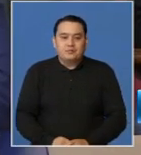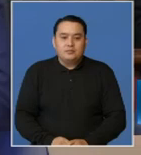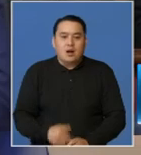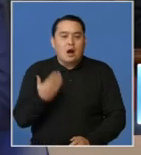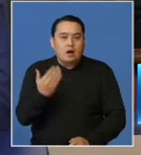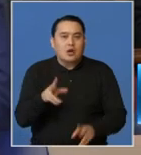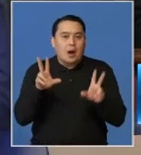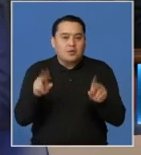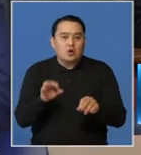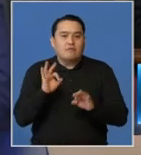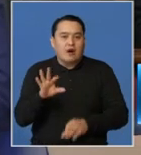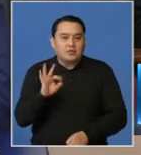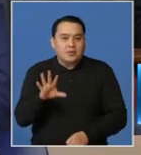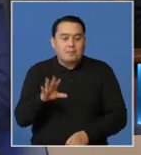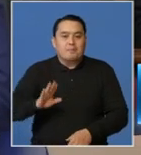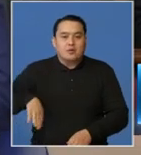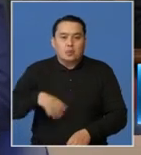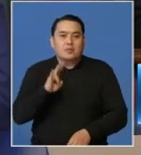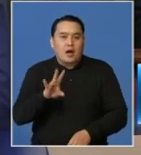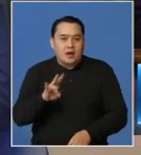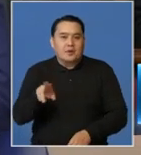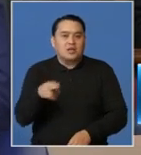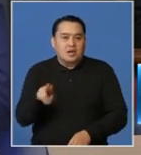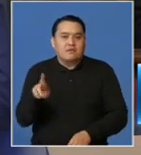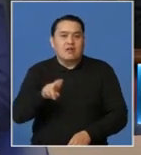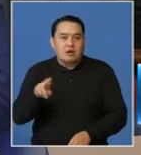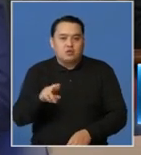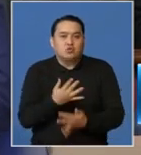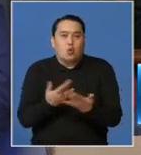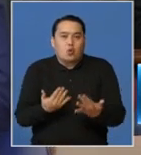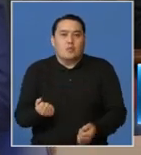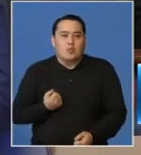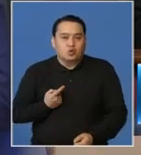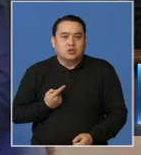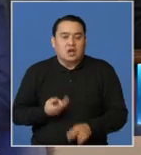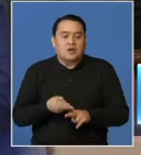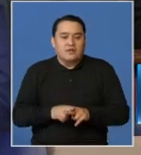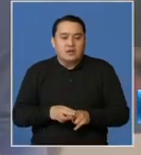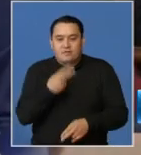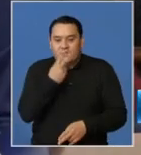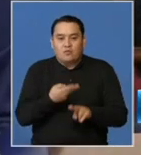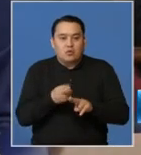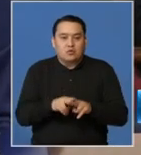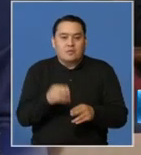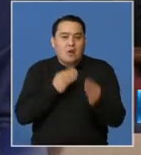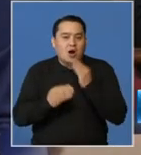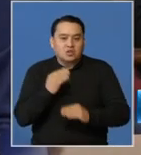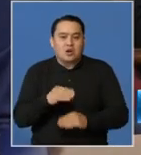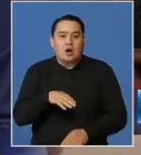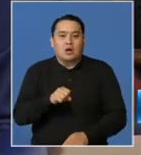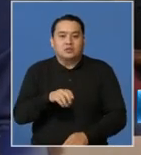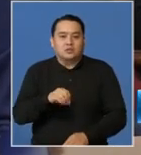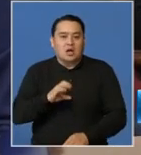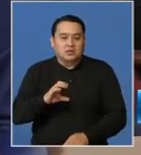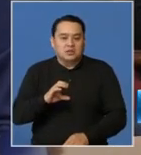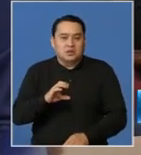Они обещали еще в октябре, потом сказали ноябрь, декабрь, январь. Сколько уже можно ждать? Я в жизни не видел таких мошенников, как ТО,